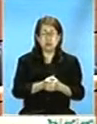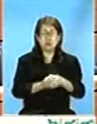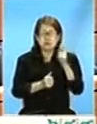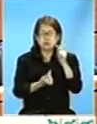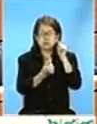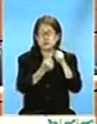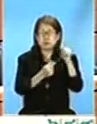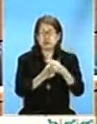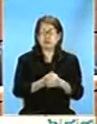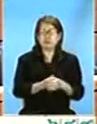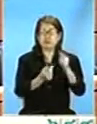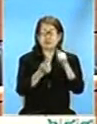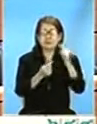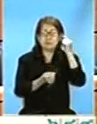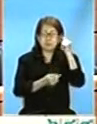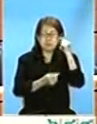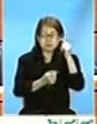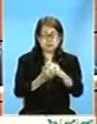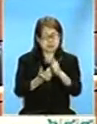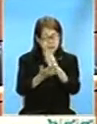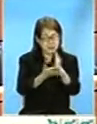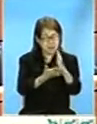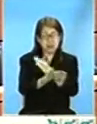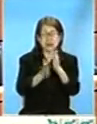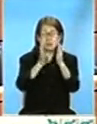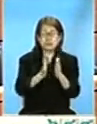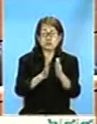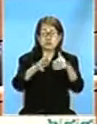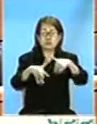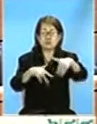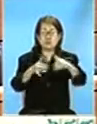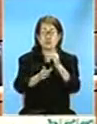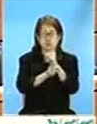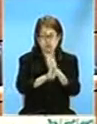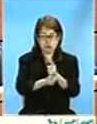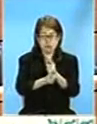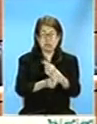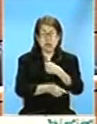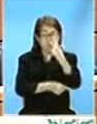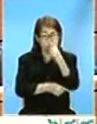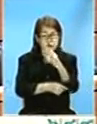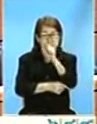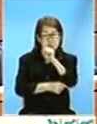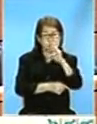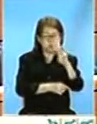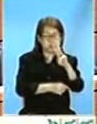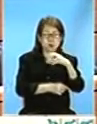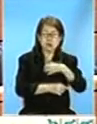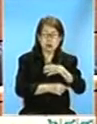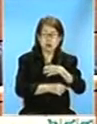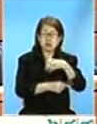ณเกณฑ์ตามจำนวนสมาชิกวุฒิสภาแต่ละจังหวัดจะ